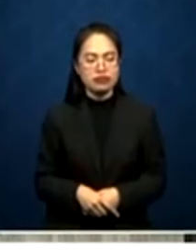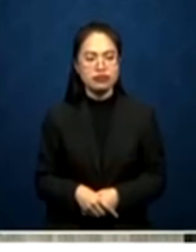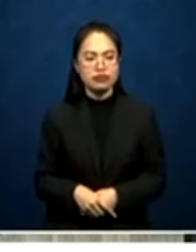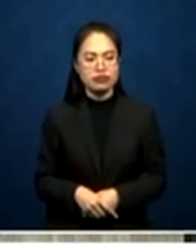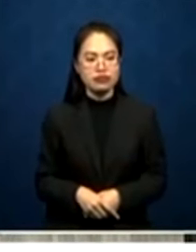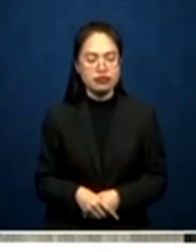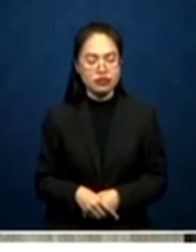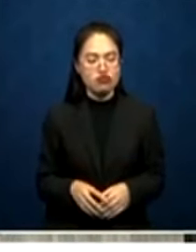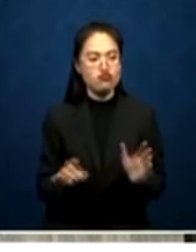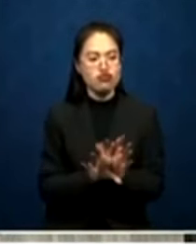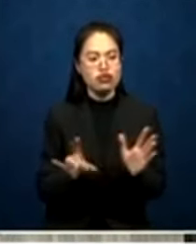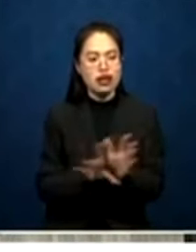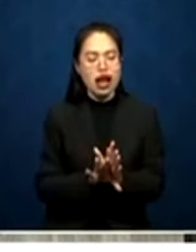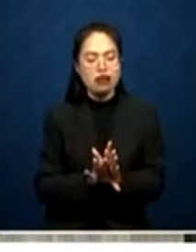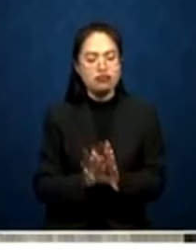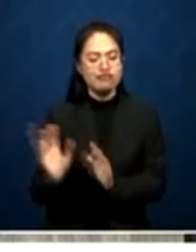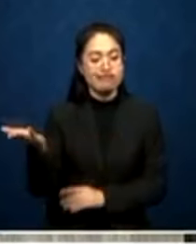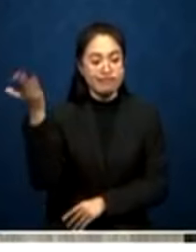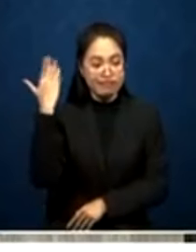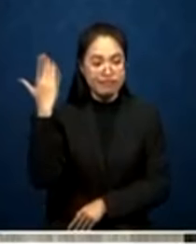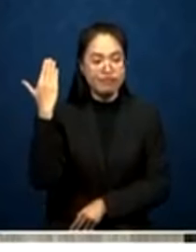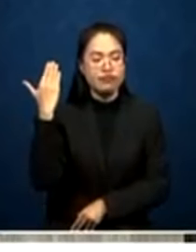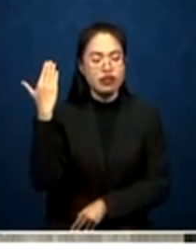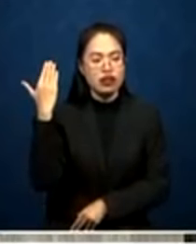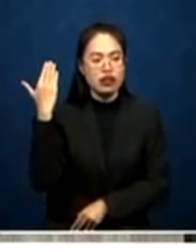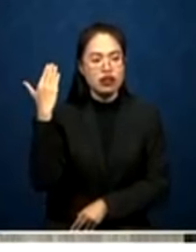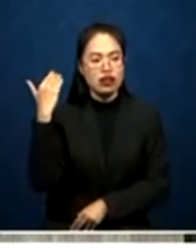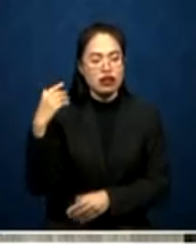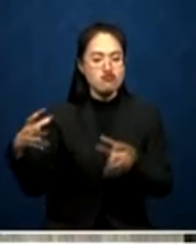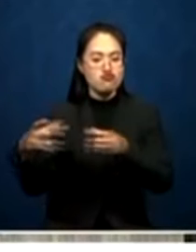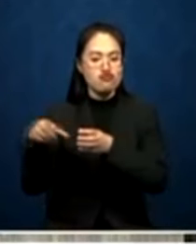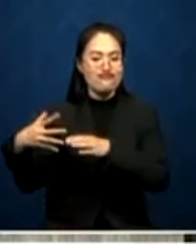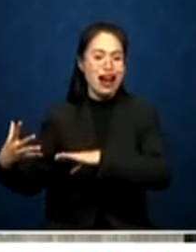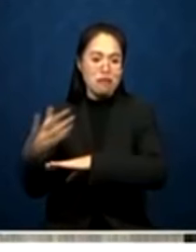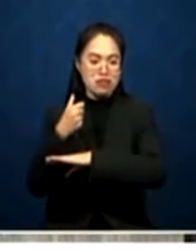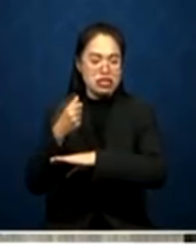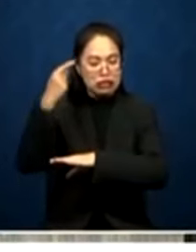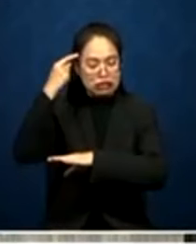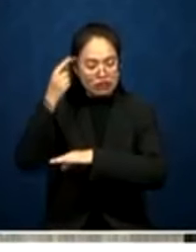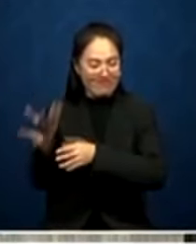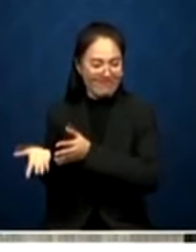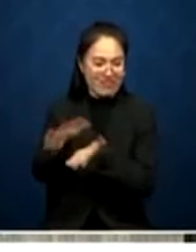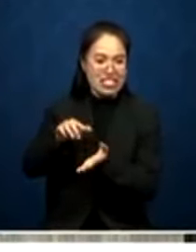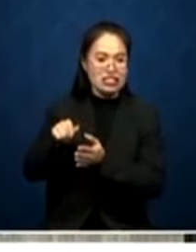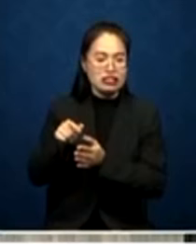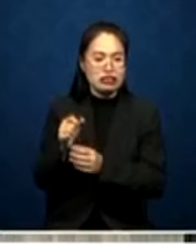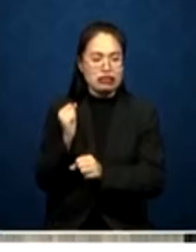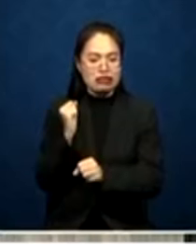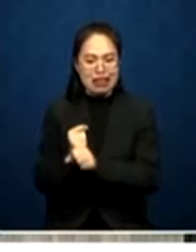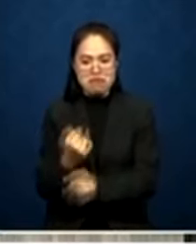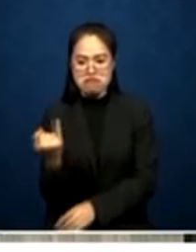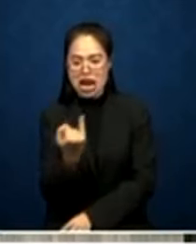หนำซ้ำเมื่อไม่กี่วันที่ผ่านมานักการเมืองพรรคที่มีอุดมการล้มล้างนี้เล่นเกมสกปรกอีกเหมือ